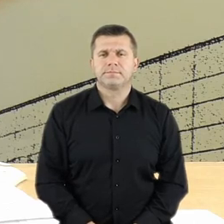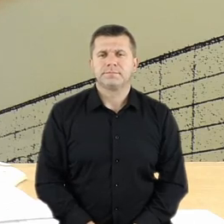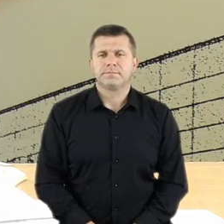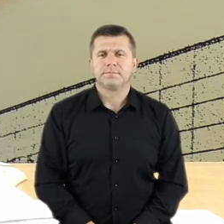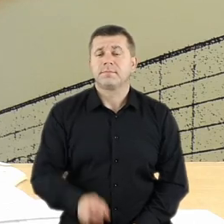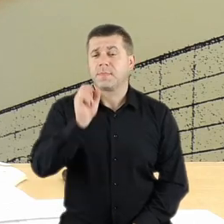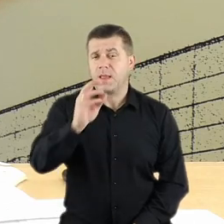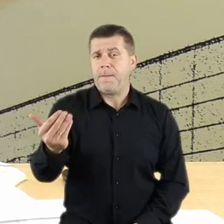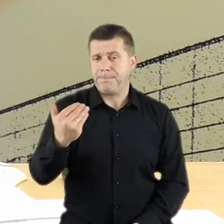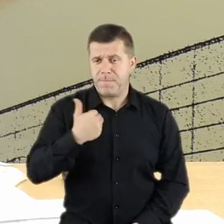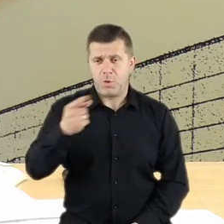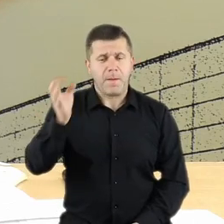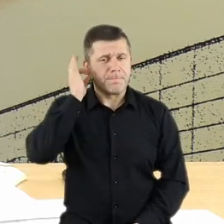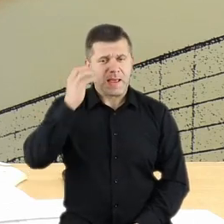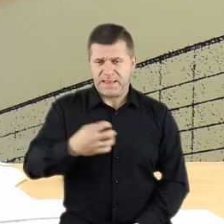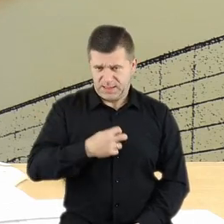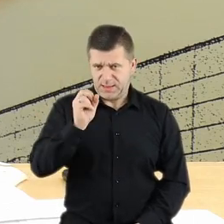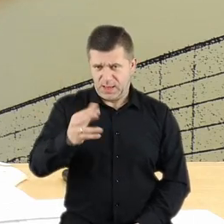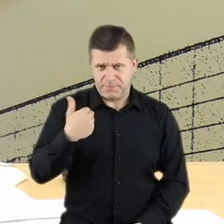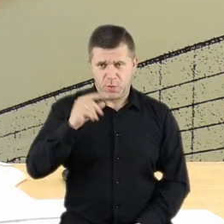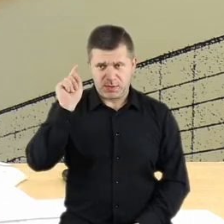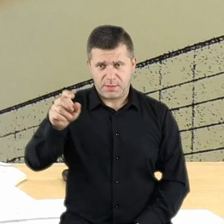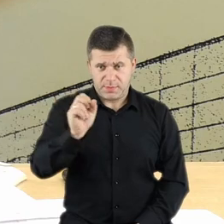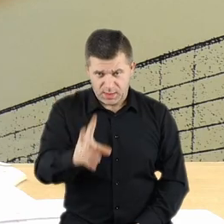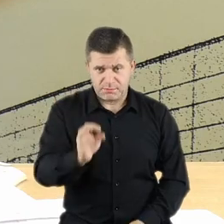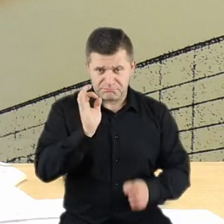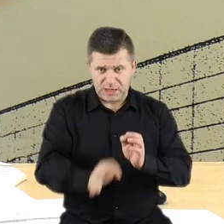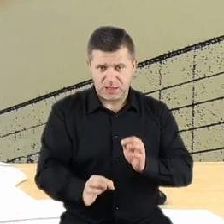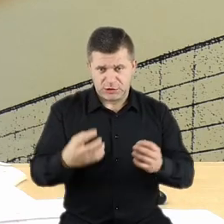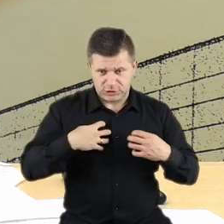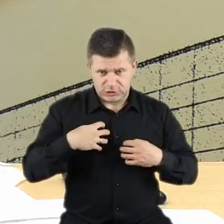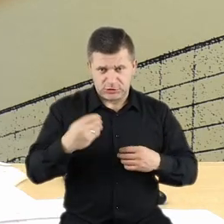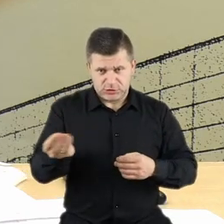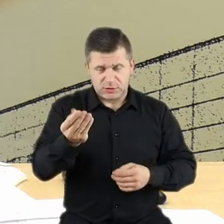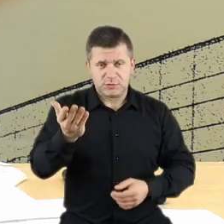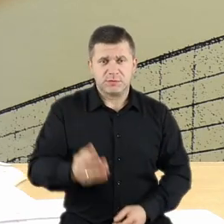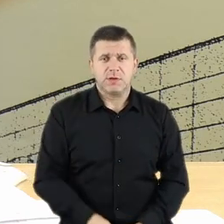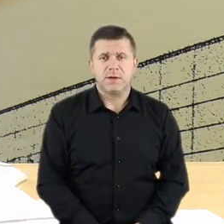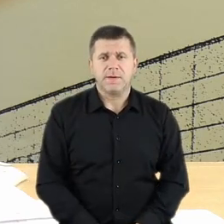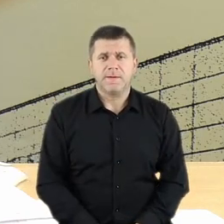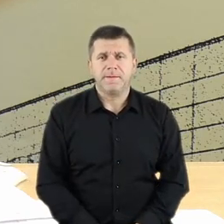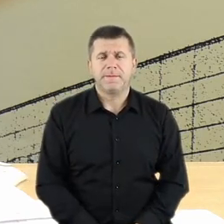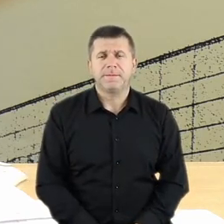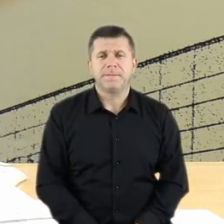uwaga ale była tam taka pani dyrektor tak I czy żyje ta pani